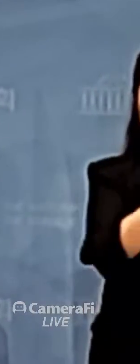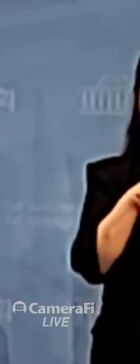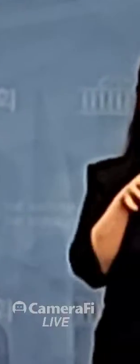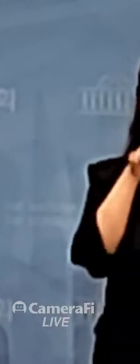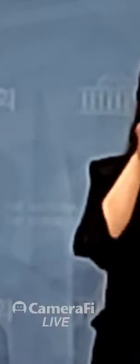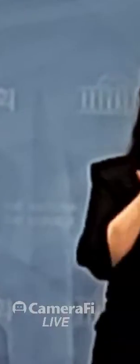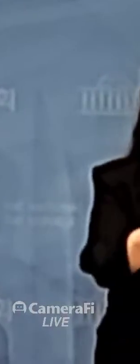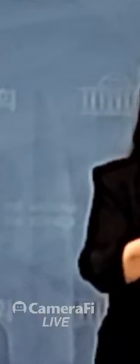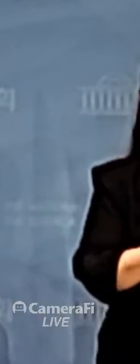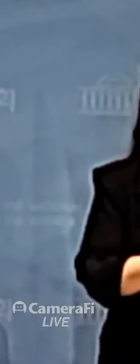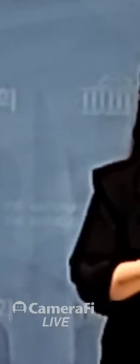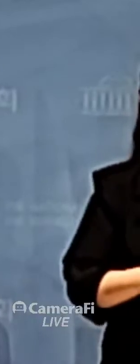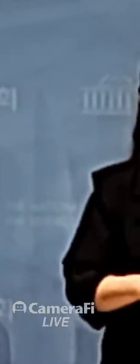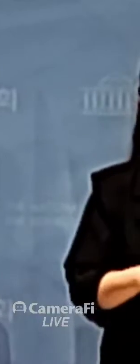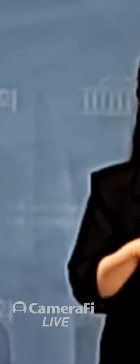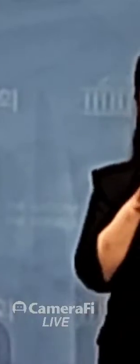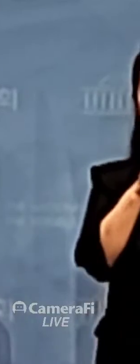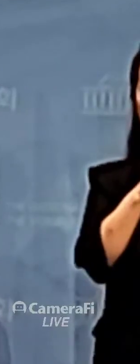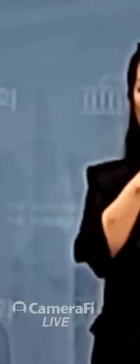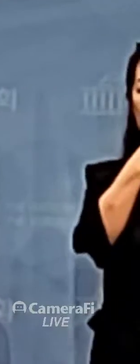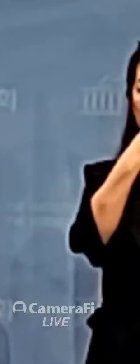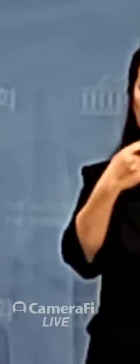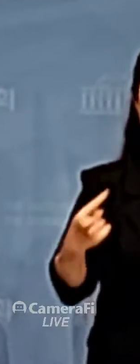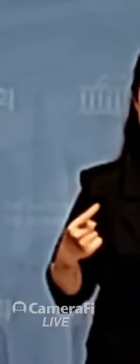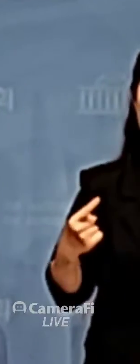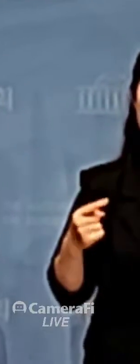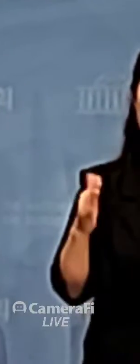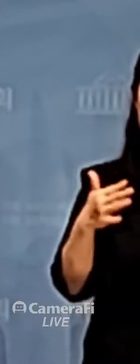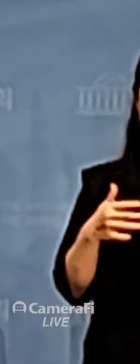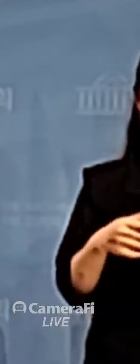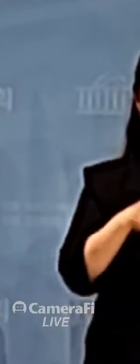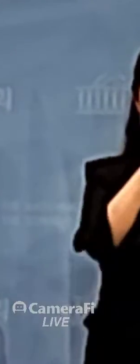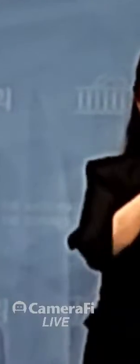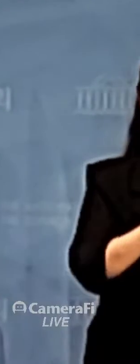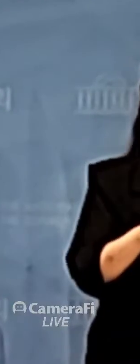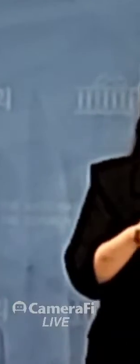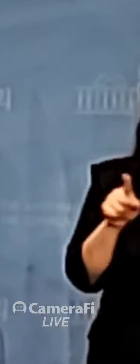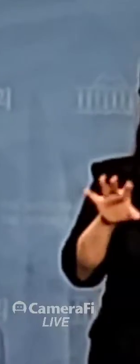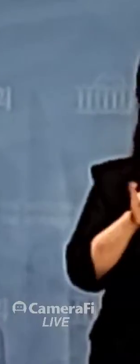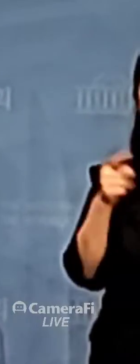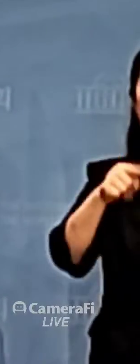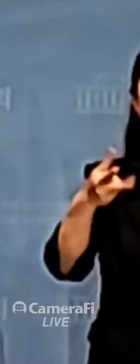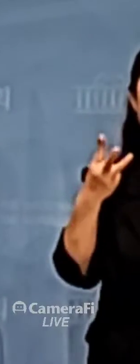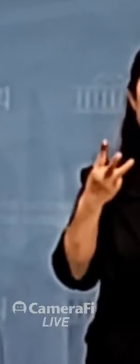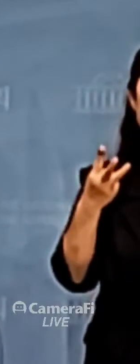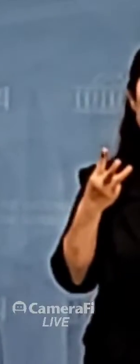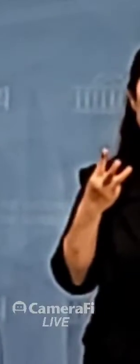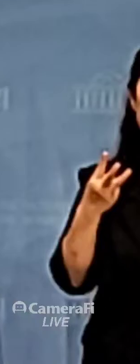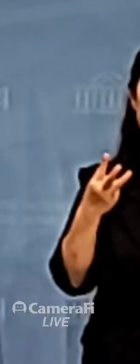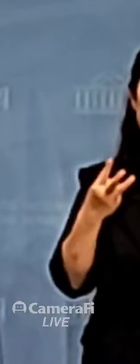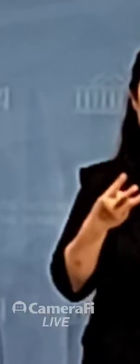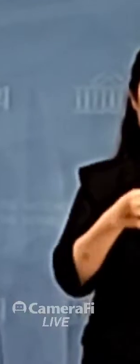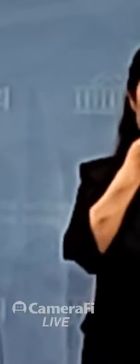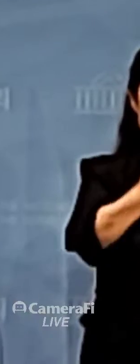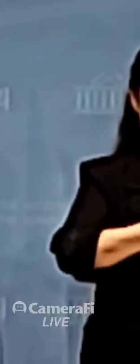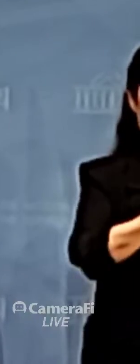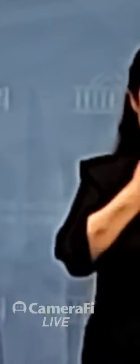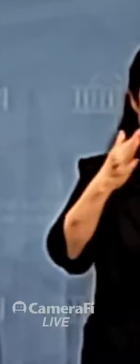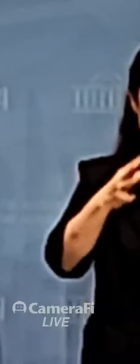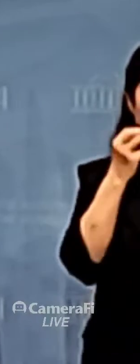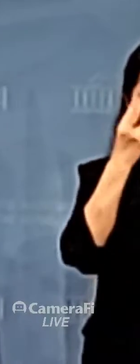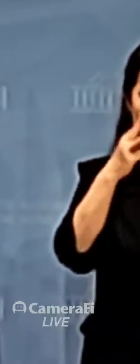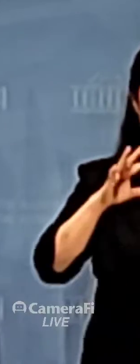2차 하며 서서히 무너지고 원 따라하는 천 3백 원서를 제거 파악됐습니다 130,000 의 석 달 연속